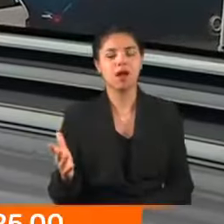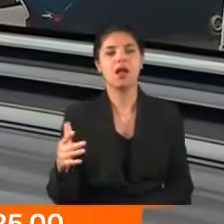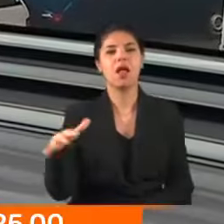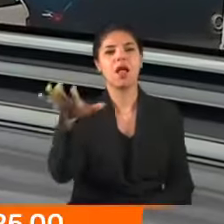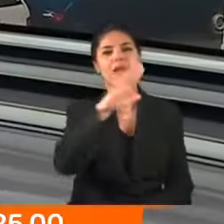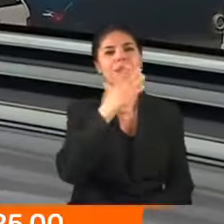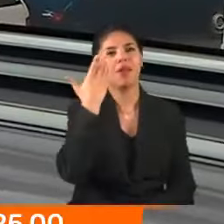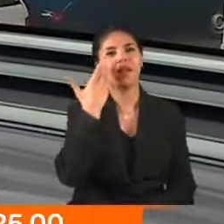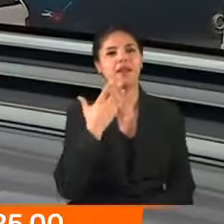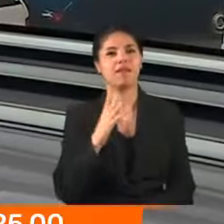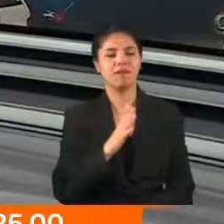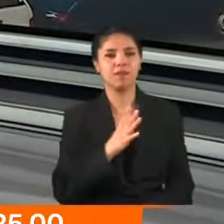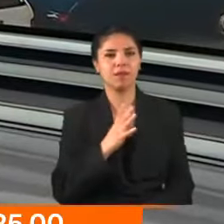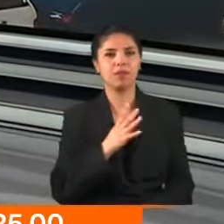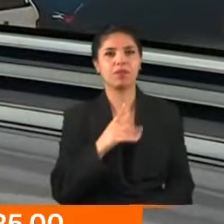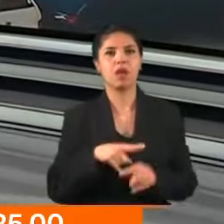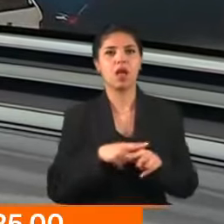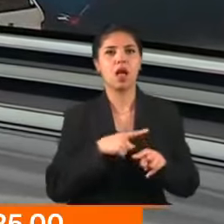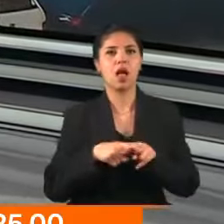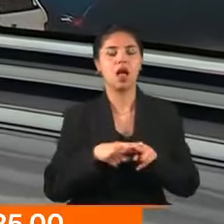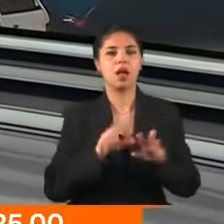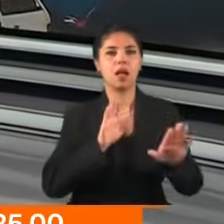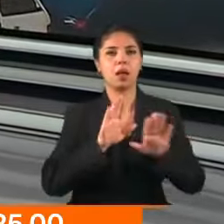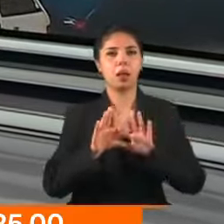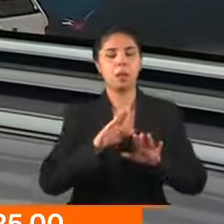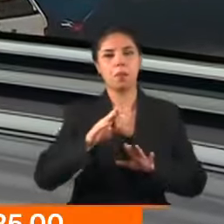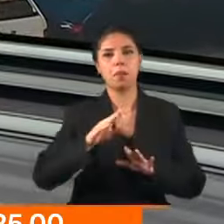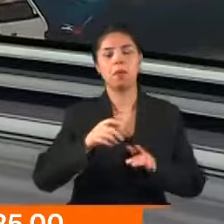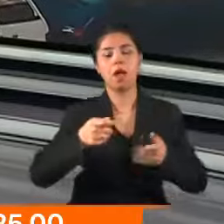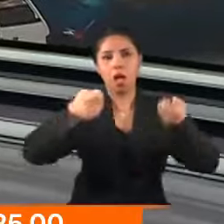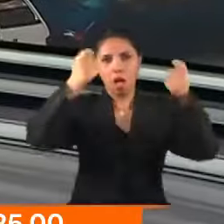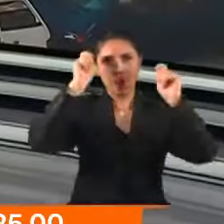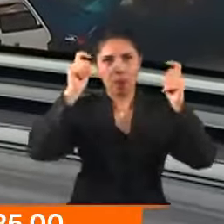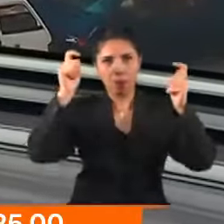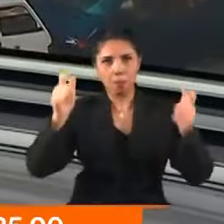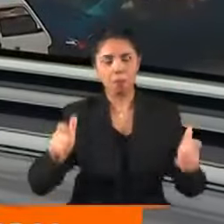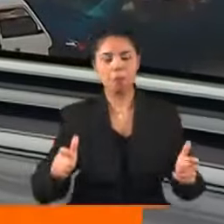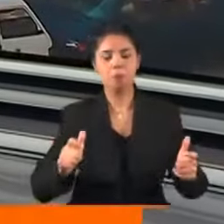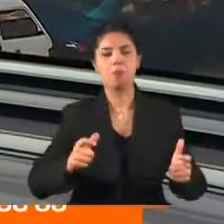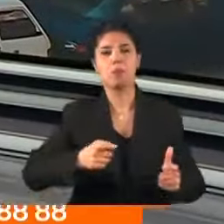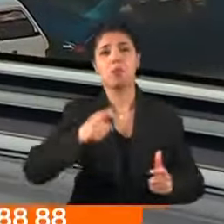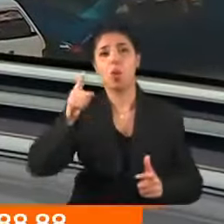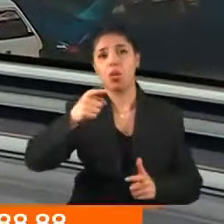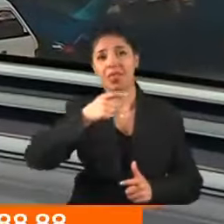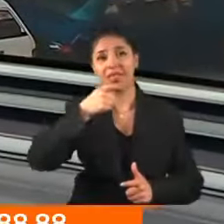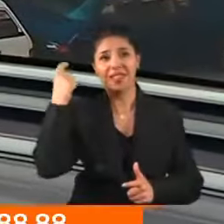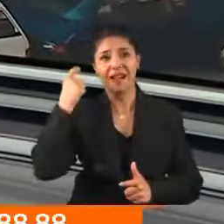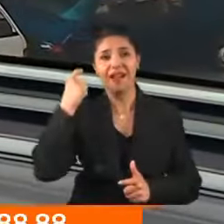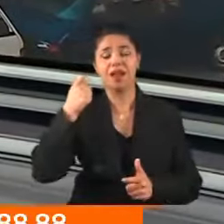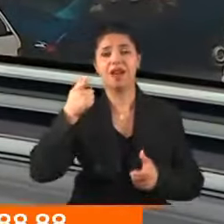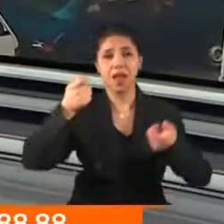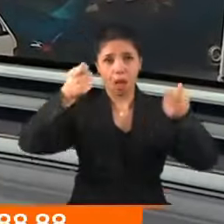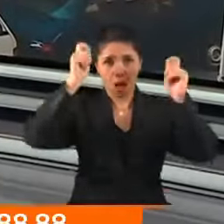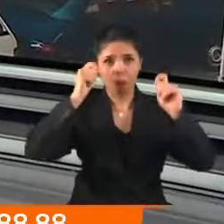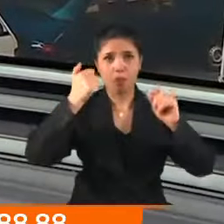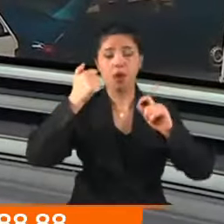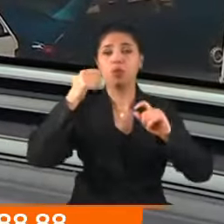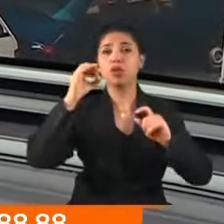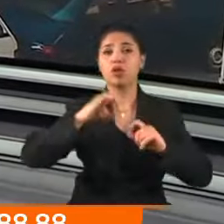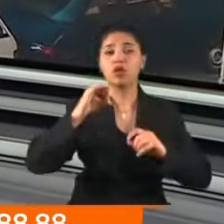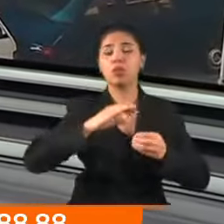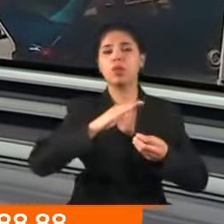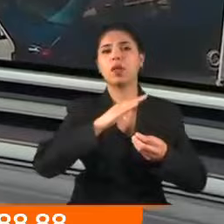hayranlık uyandırıyor. Ayakkabı hamamı da onlardan biri ve o tarihi hamam şimdi mirasçılar tarafından 65 milyon liraya